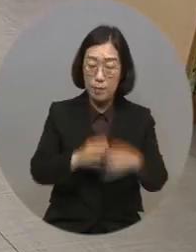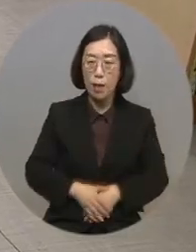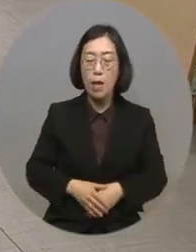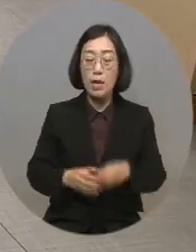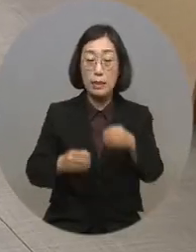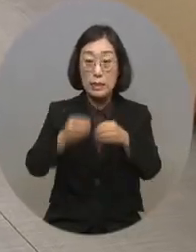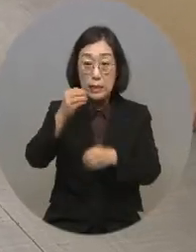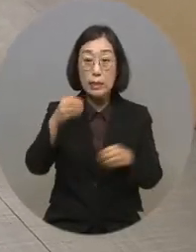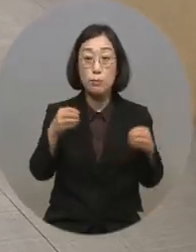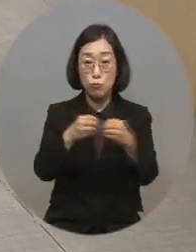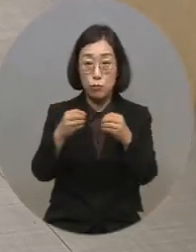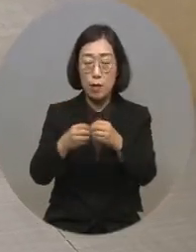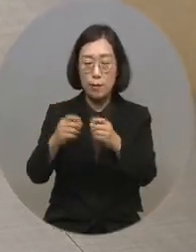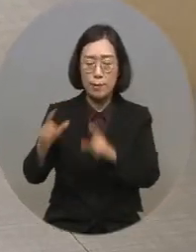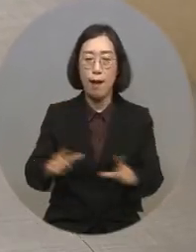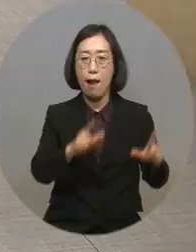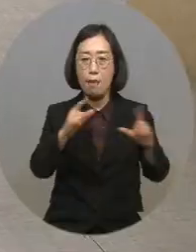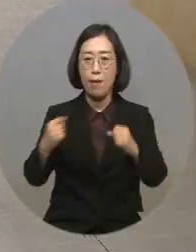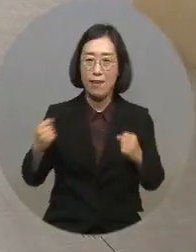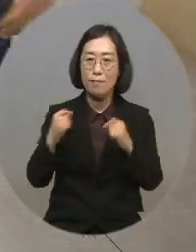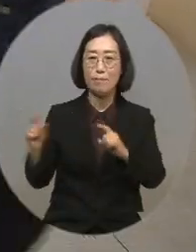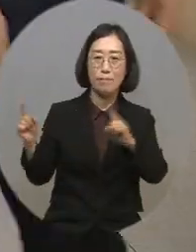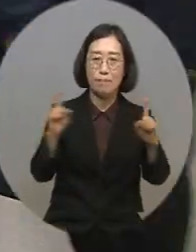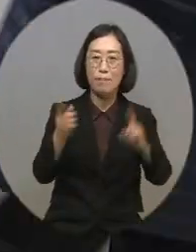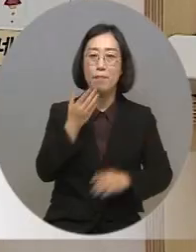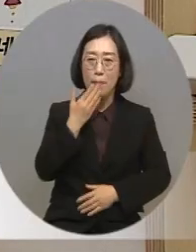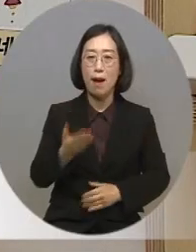시는 삶의 활력이 되어준다고 합니다.